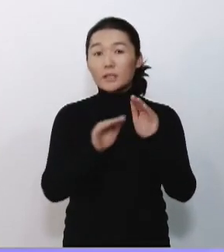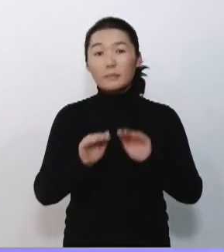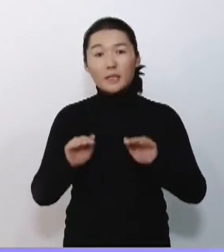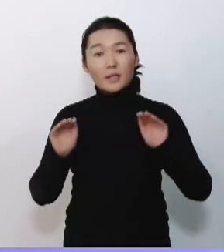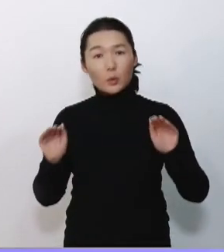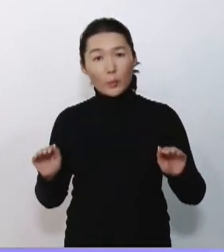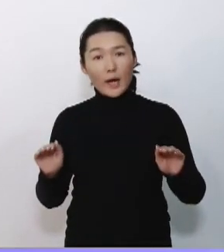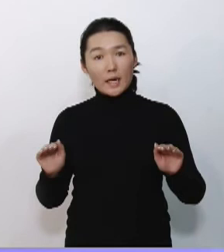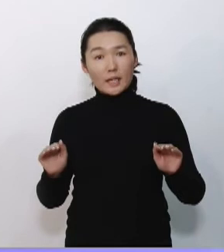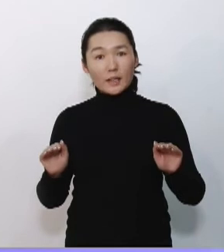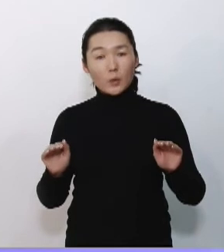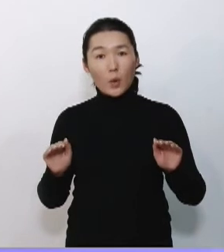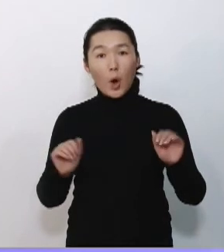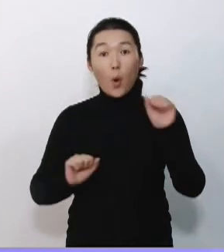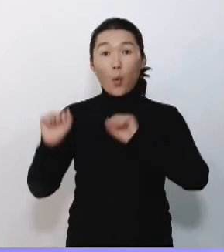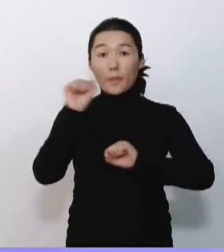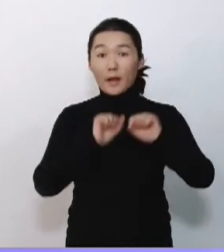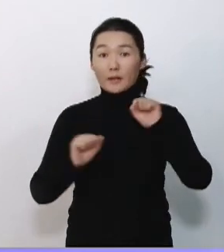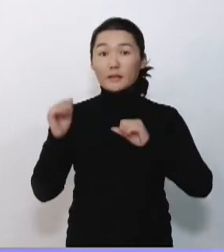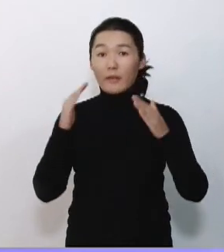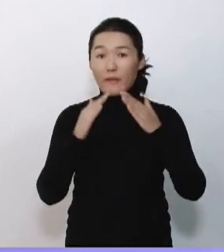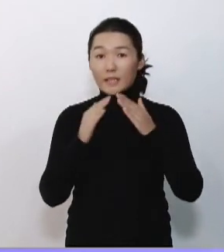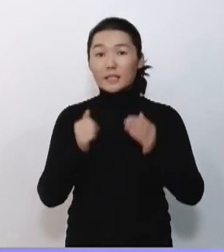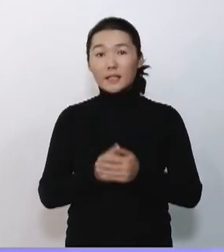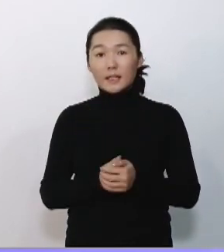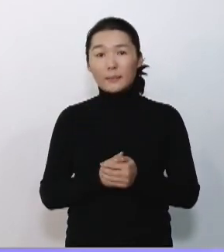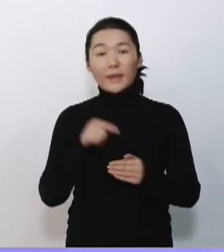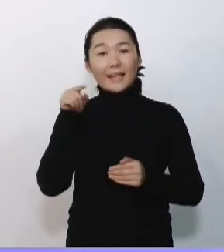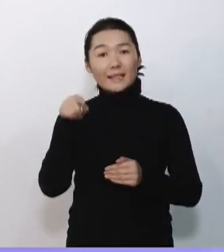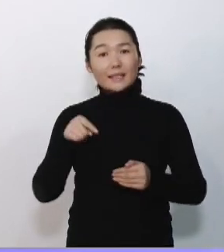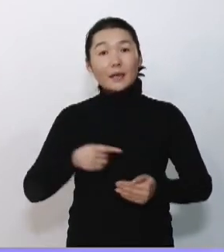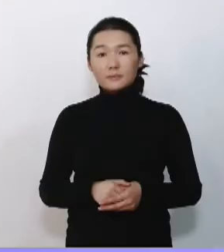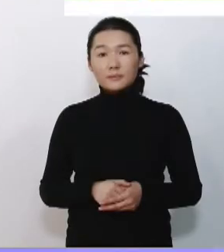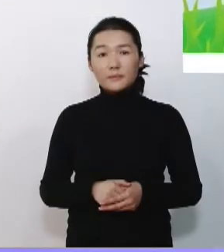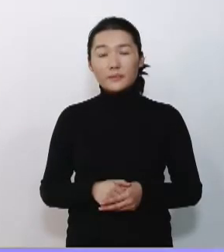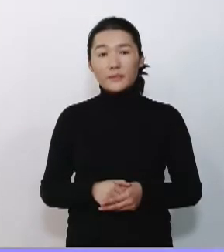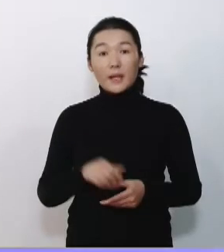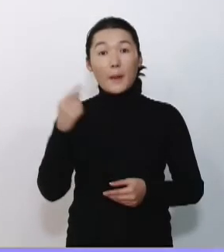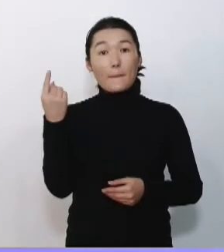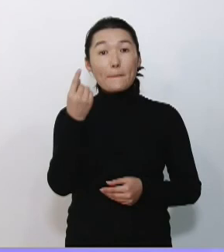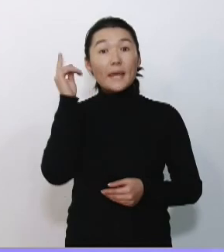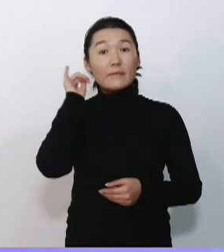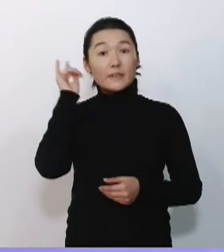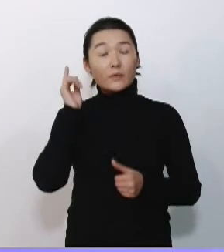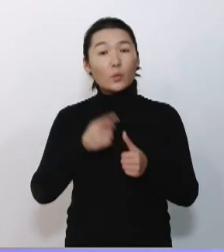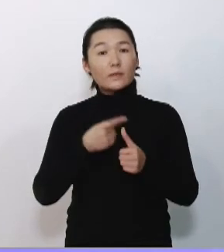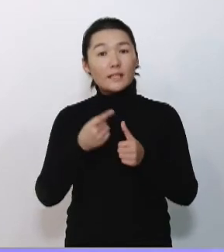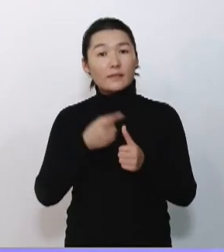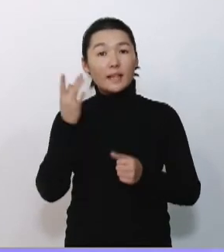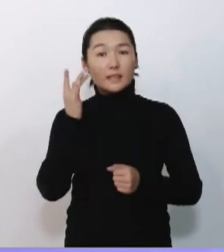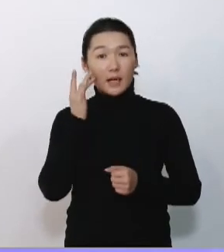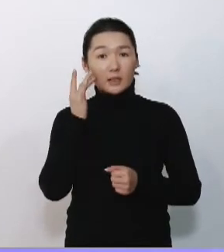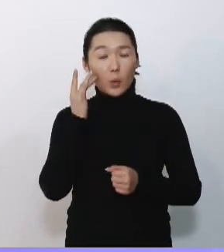Марлену убраться в квартире. Те предметы, первый звук, название